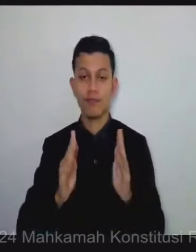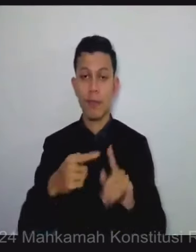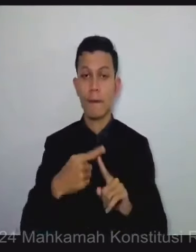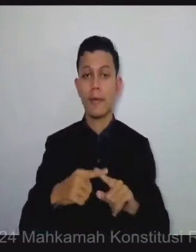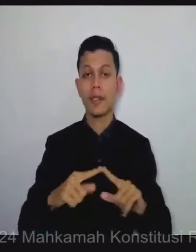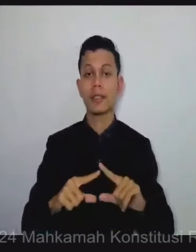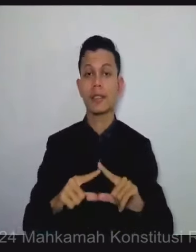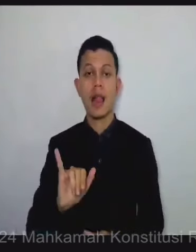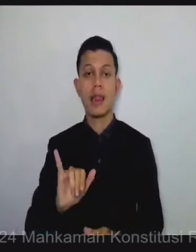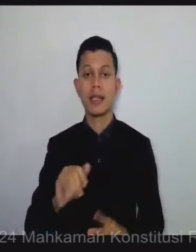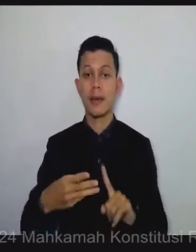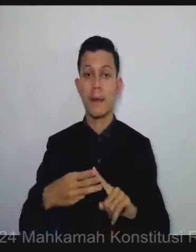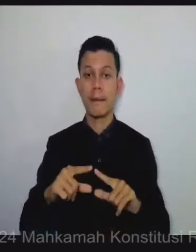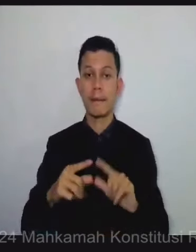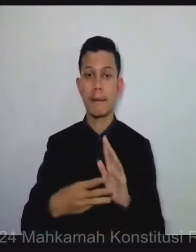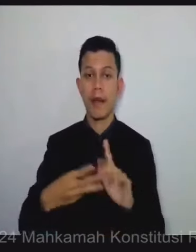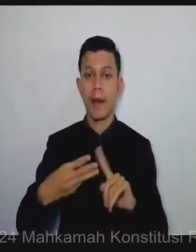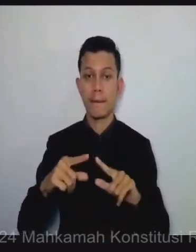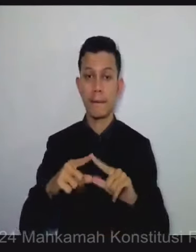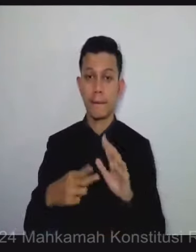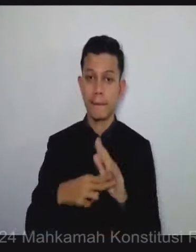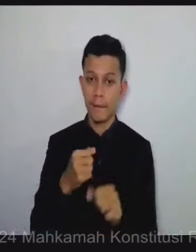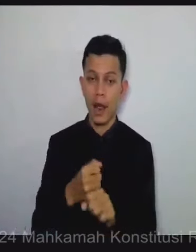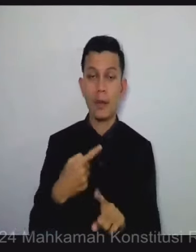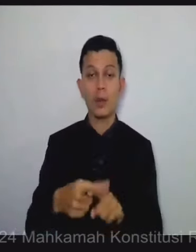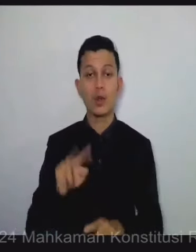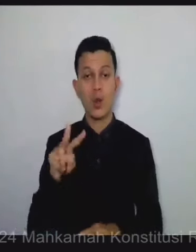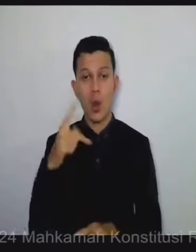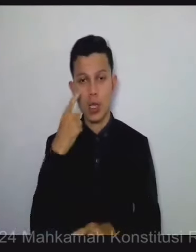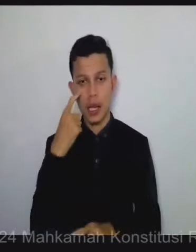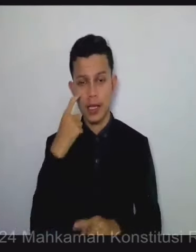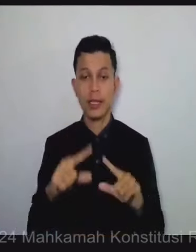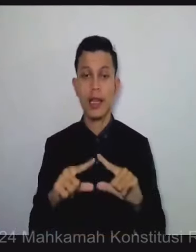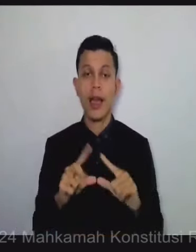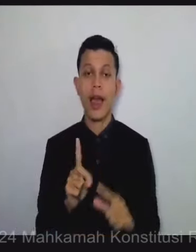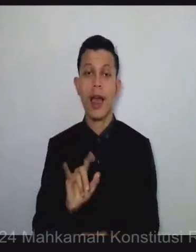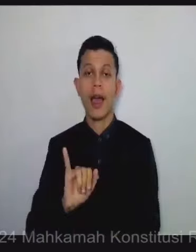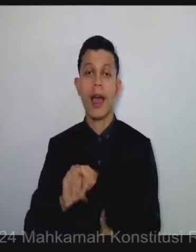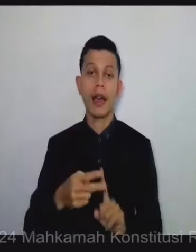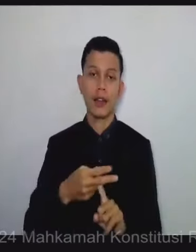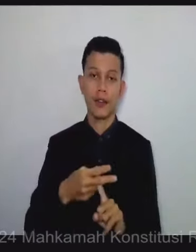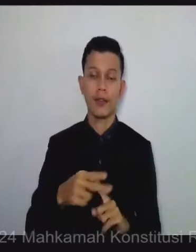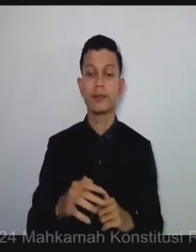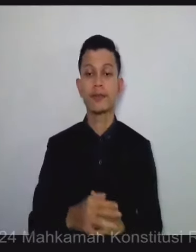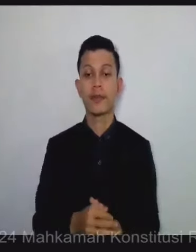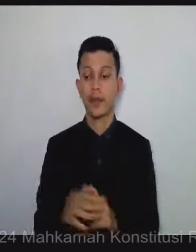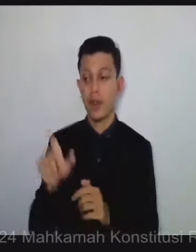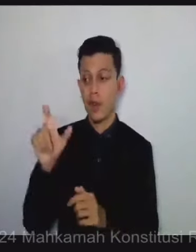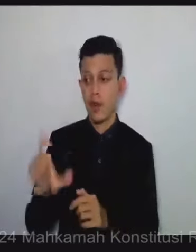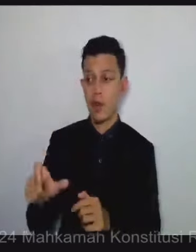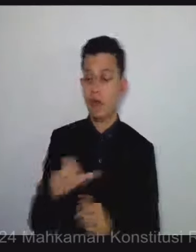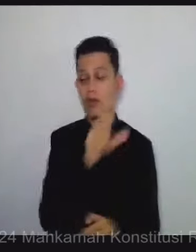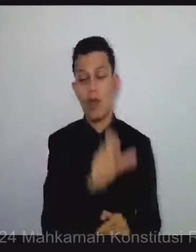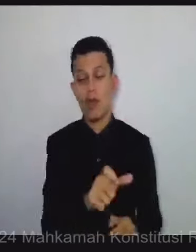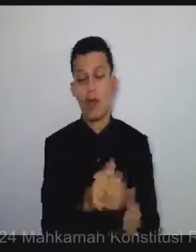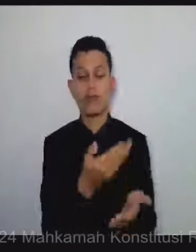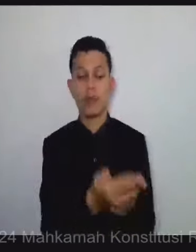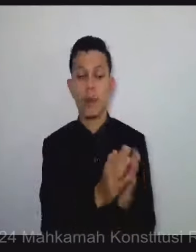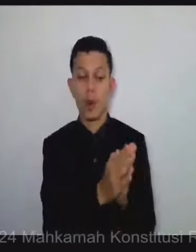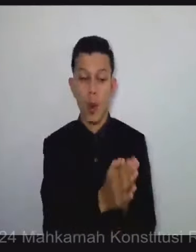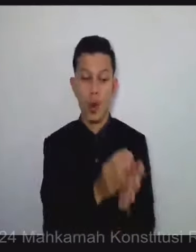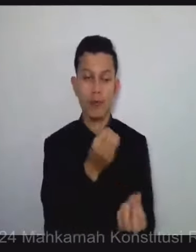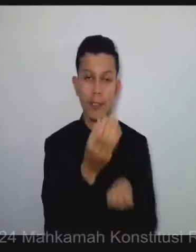ek ya widod dan Ridwan serta dua saksi yaitu Arif patrawijaya dan m zulkarnen termohon menyampaikan jawaban dan seterusnya dianggap diucapkan